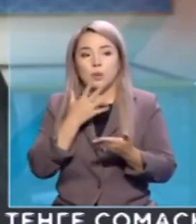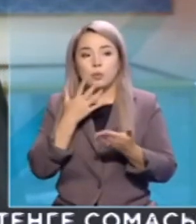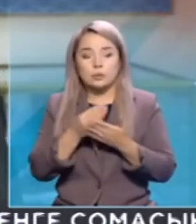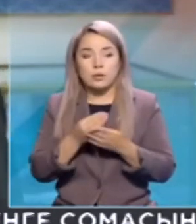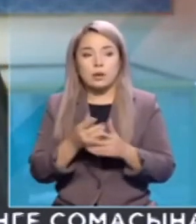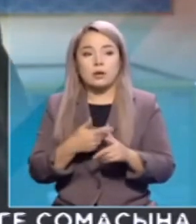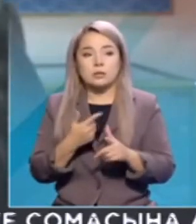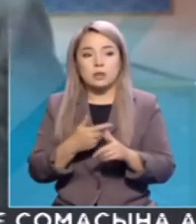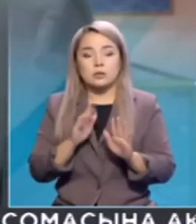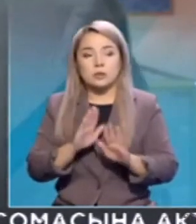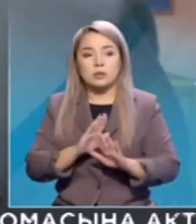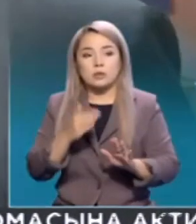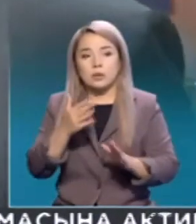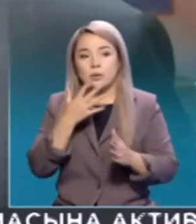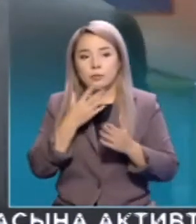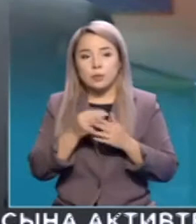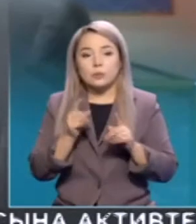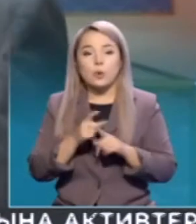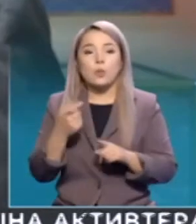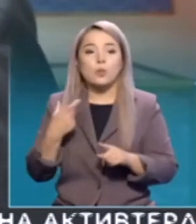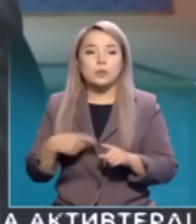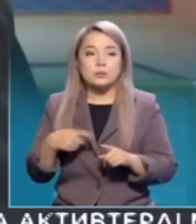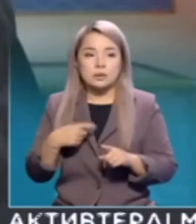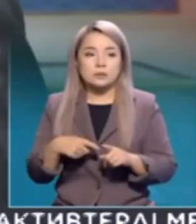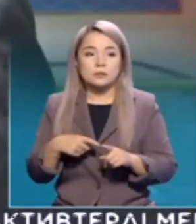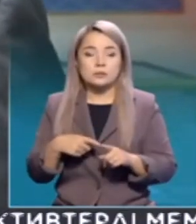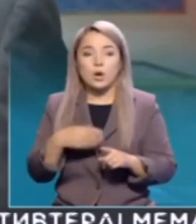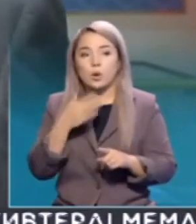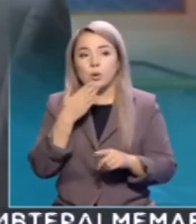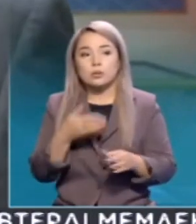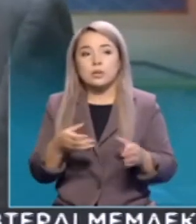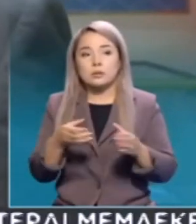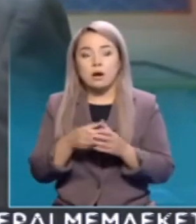өзінің атын ғана шығарып қойған жоқ, өзінің